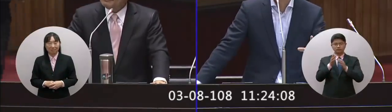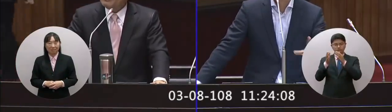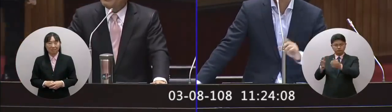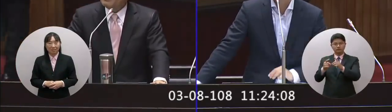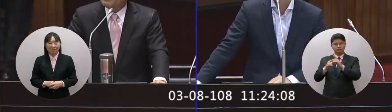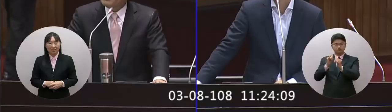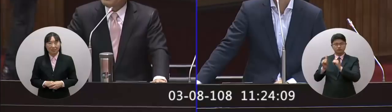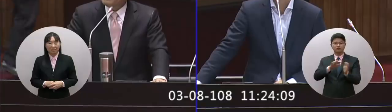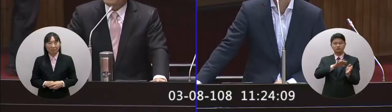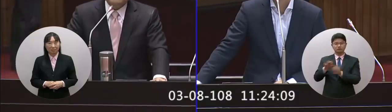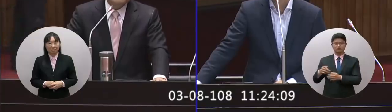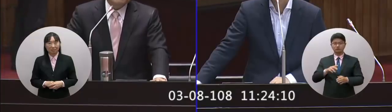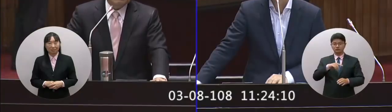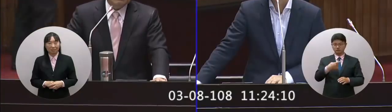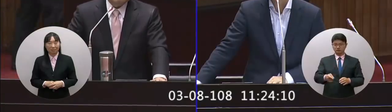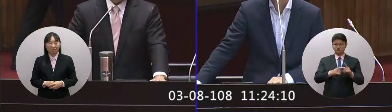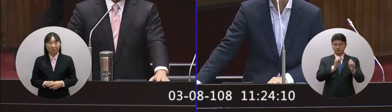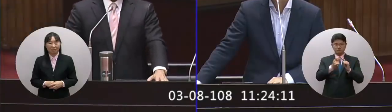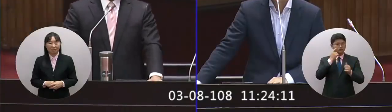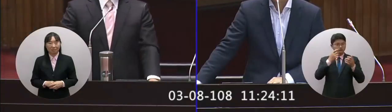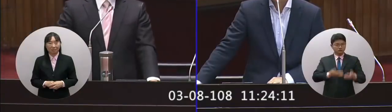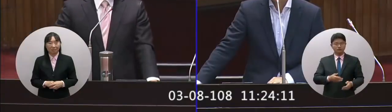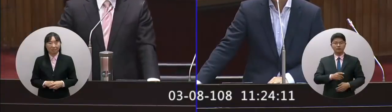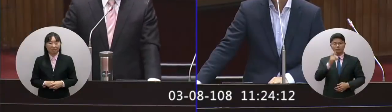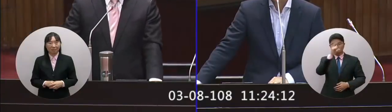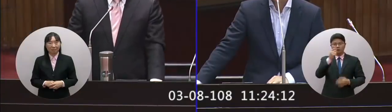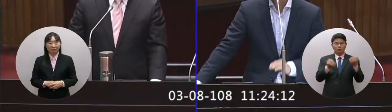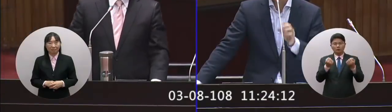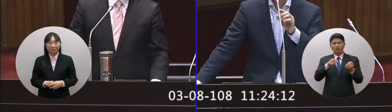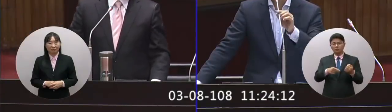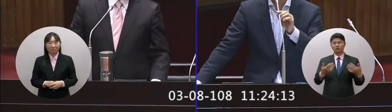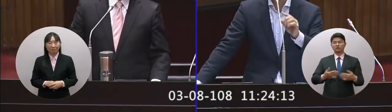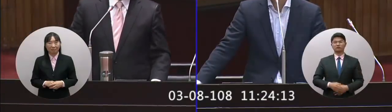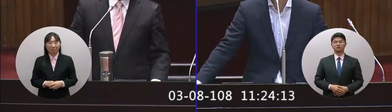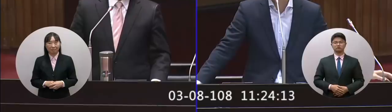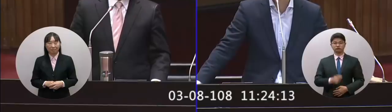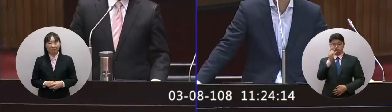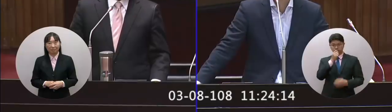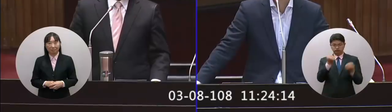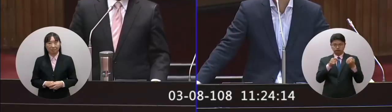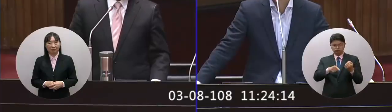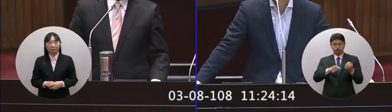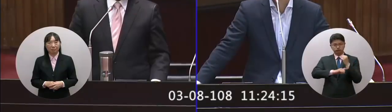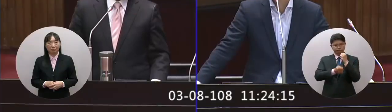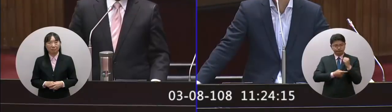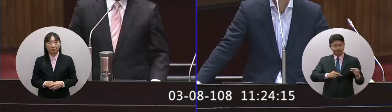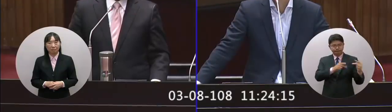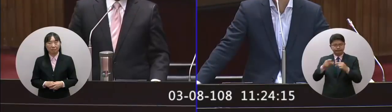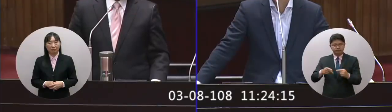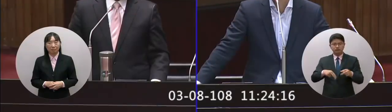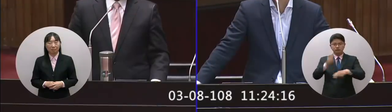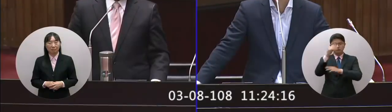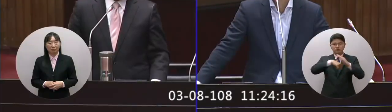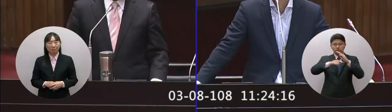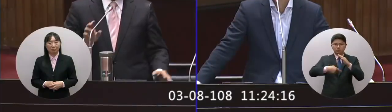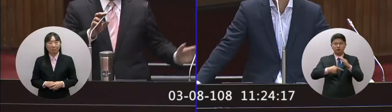我想大家很关心的酒驾的问题，院长，关于酒驾相关的修法到底行政院什么时候可以